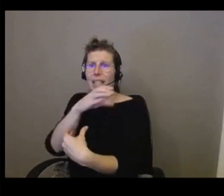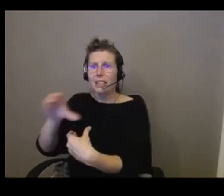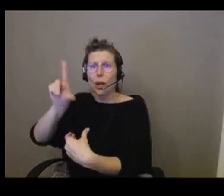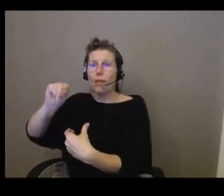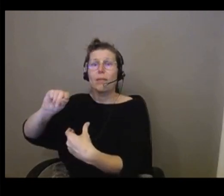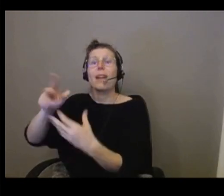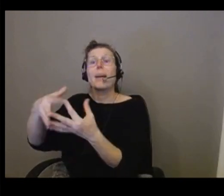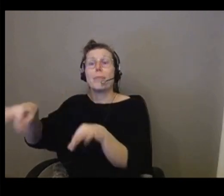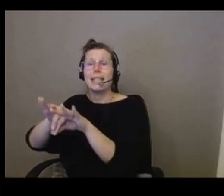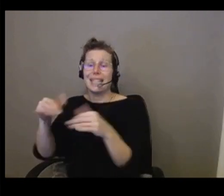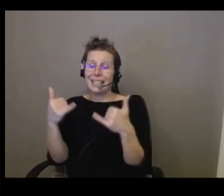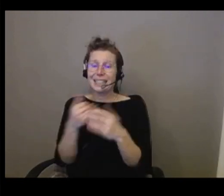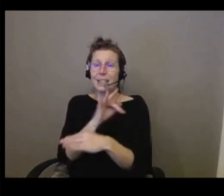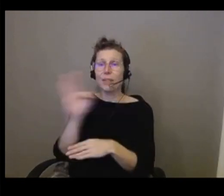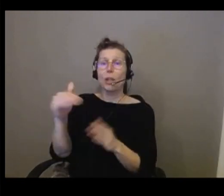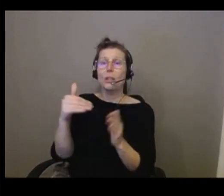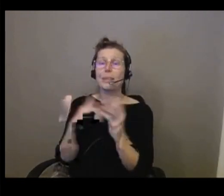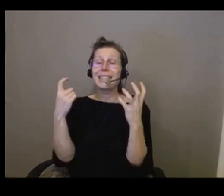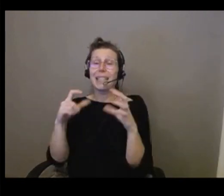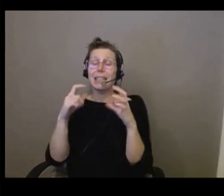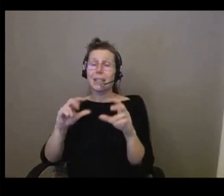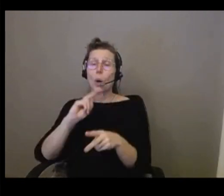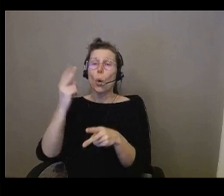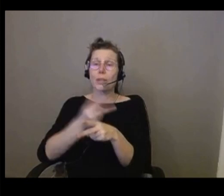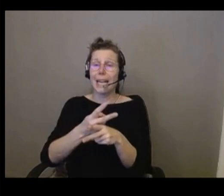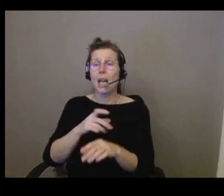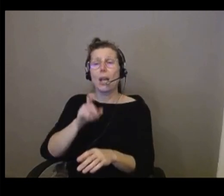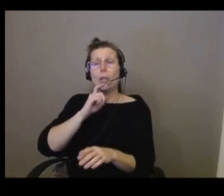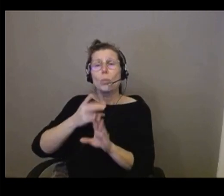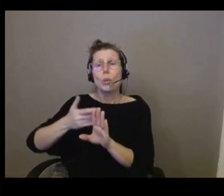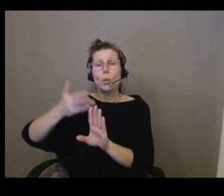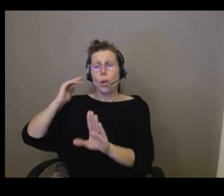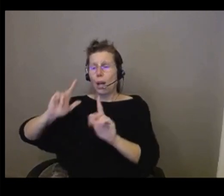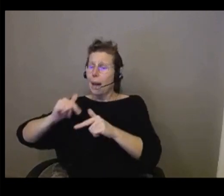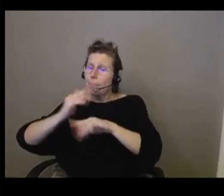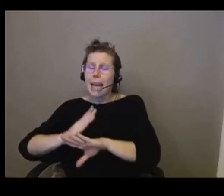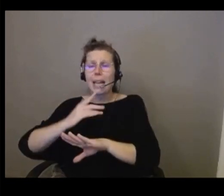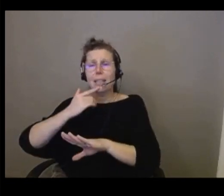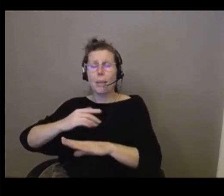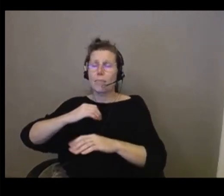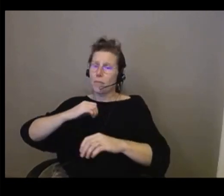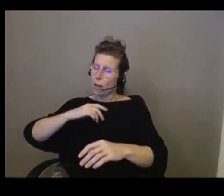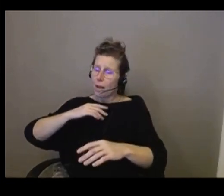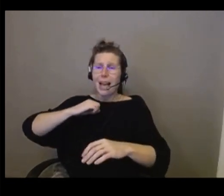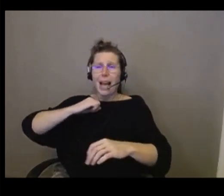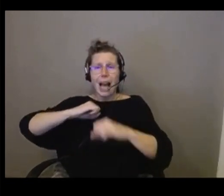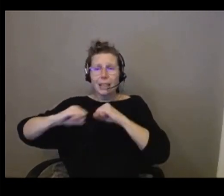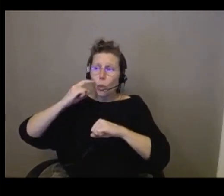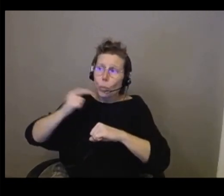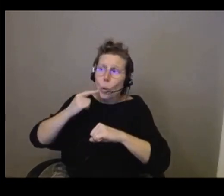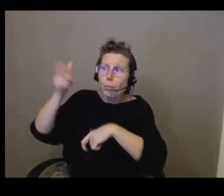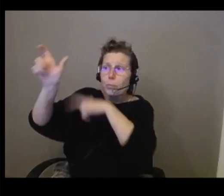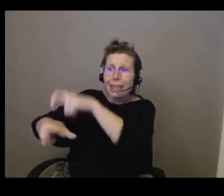depuis longtemps dans les hôtels Accor sur le handicap, voilà, pour l'accueil des clients en situation de handicap. J'entends